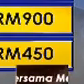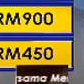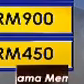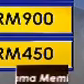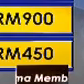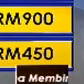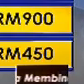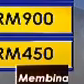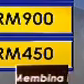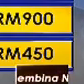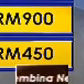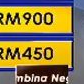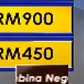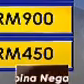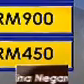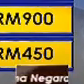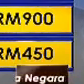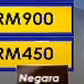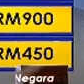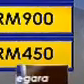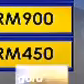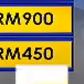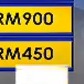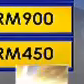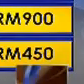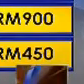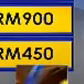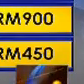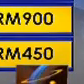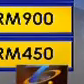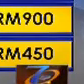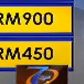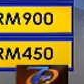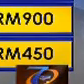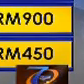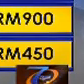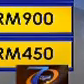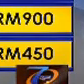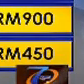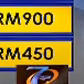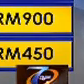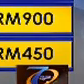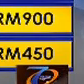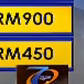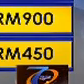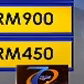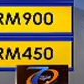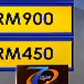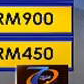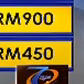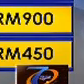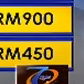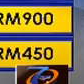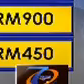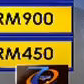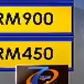daripada RM800 kepada RM900. Ketiga, bagi individu bujang berpendapatan